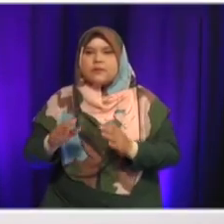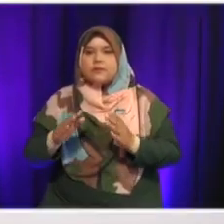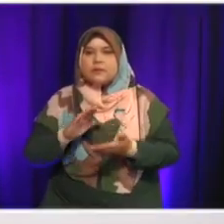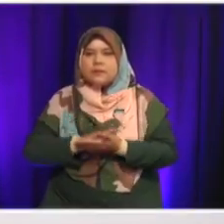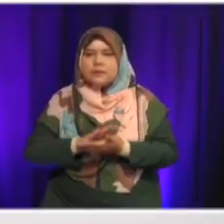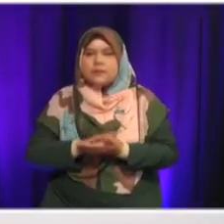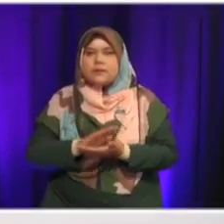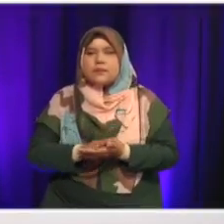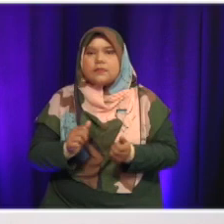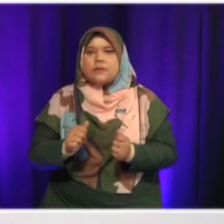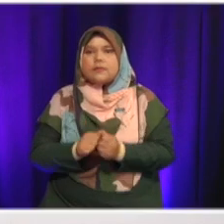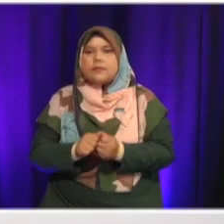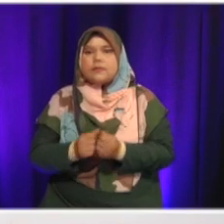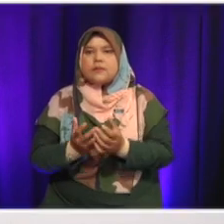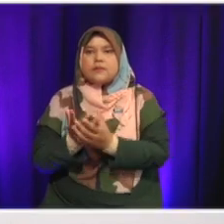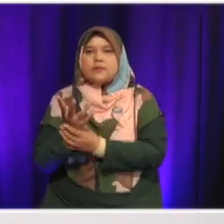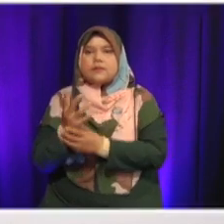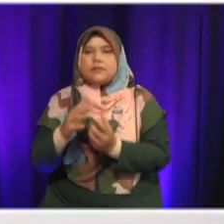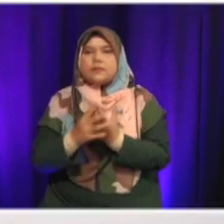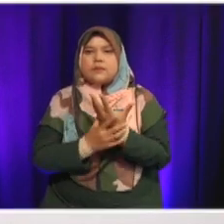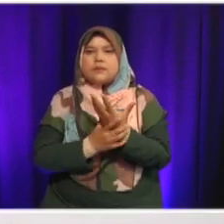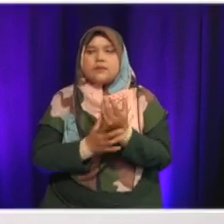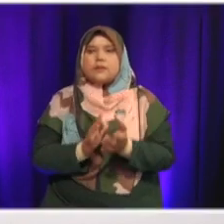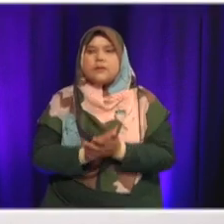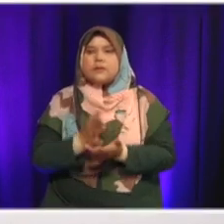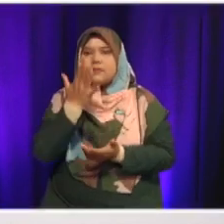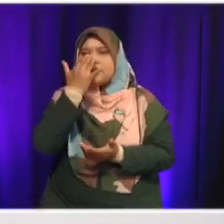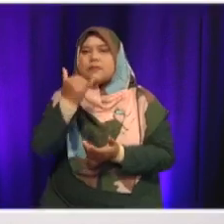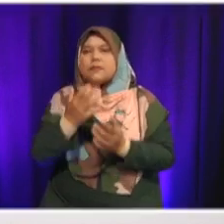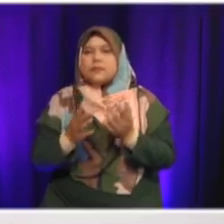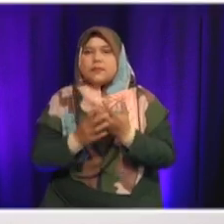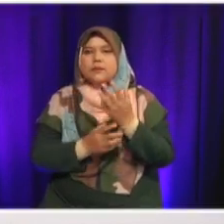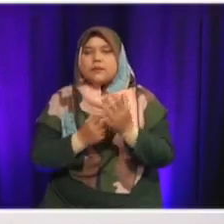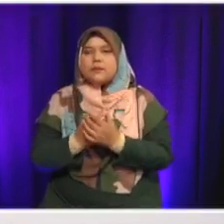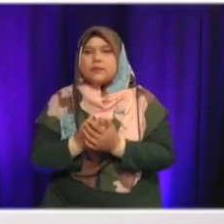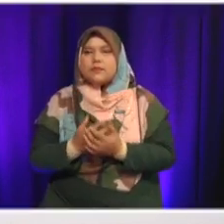dengan menggunakan sarung tangan sarung tangan kenapa pakai sarung tangan